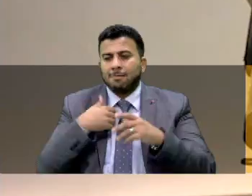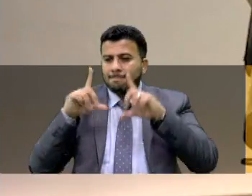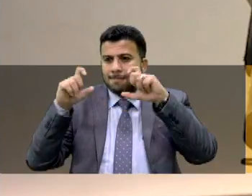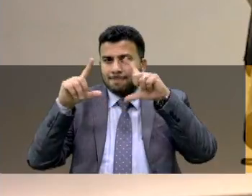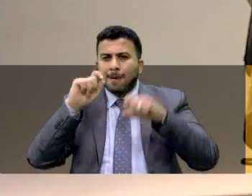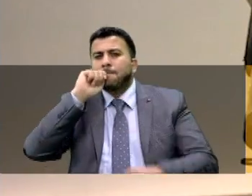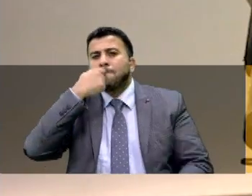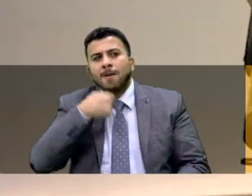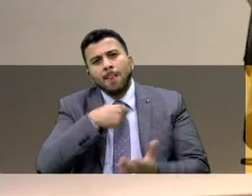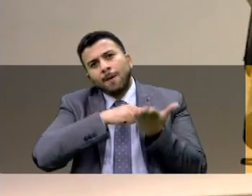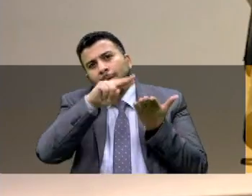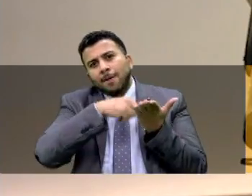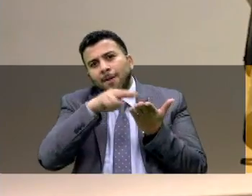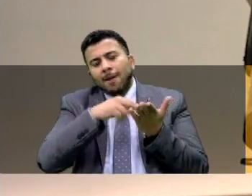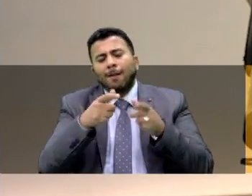1957. وأنا لما أجي و